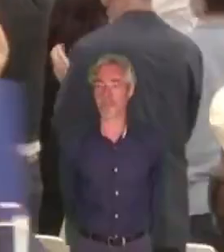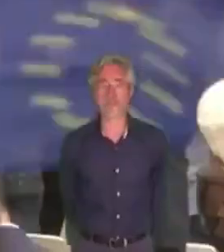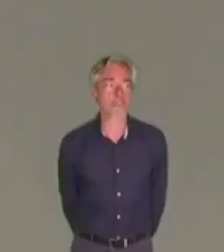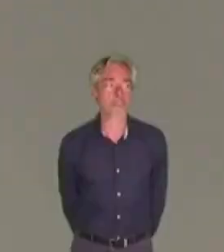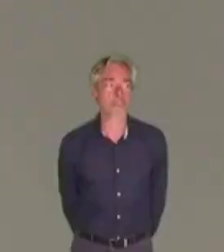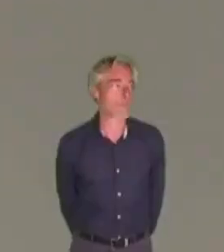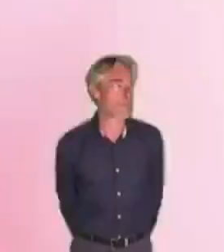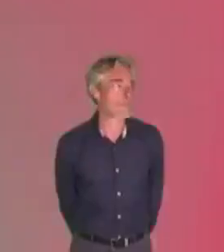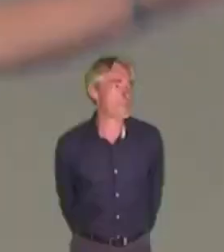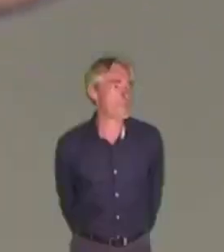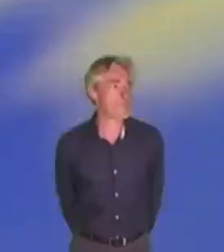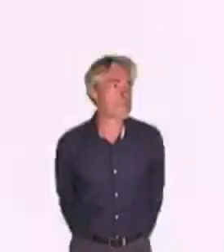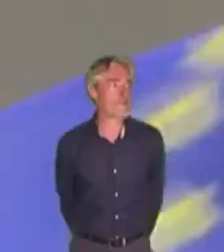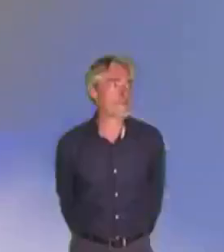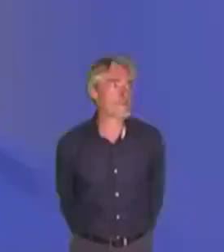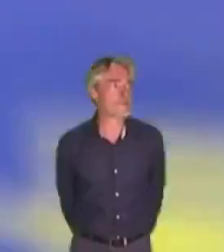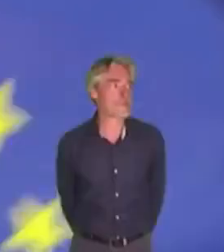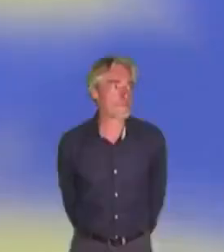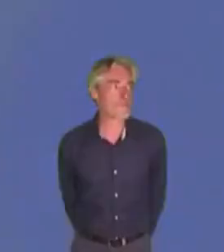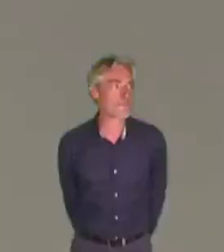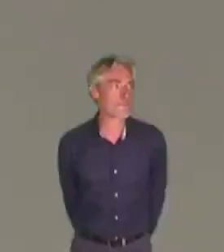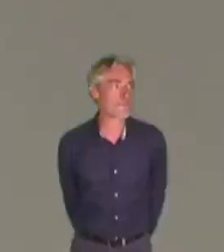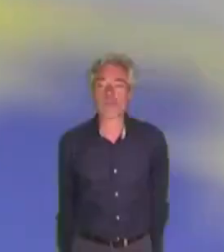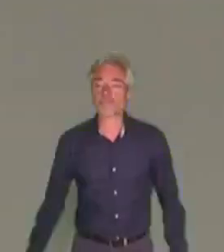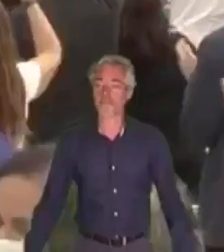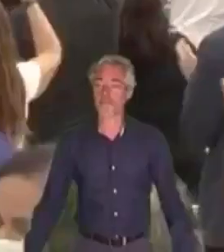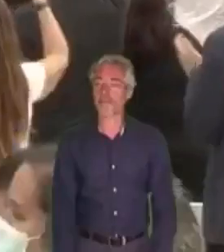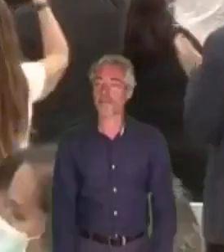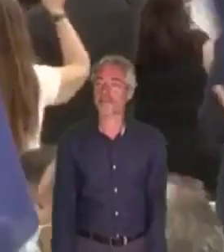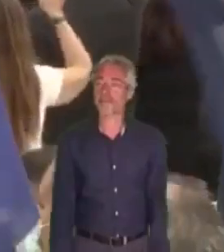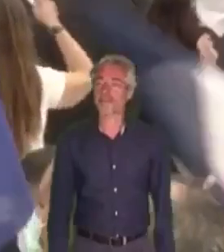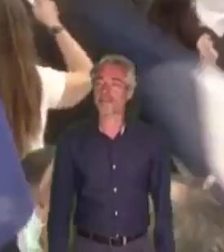allez, votez Laurent, allez,